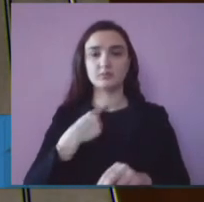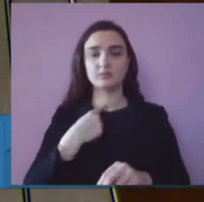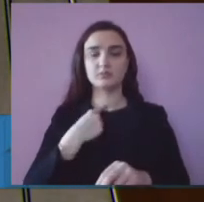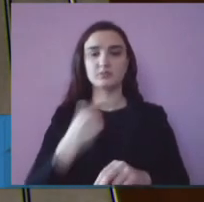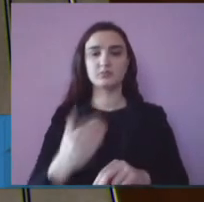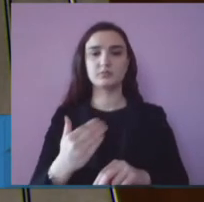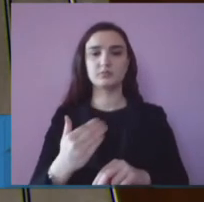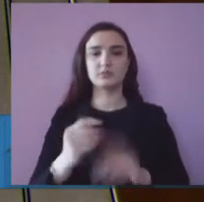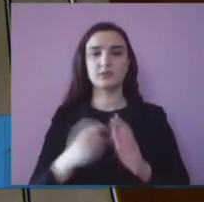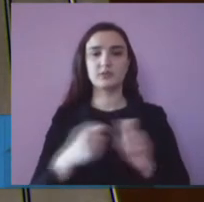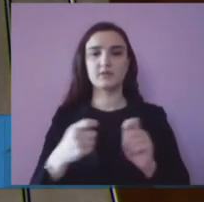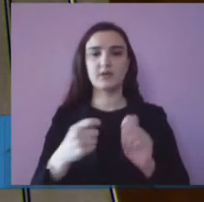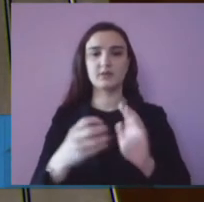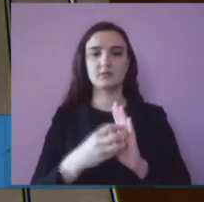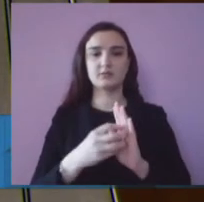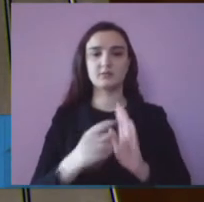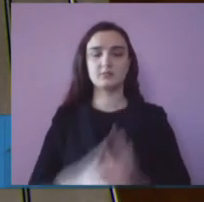კვანზი.